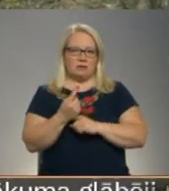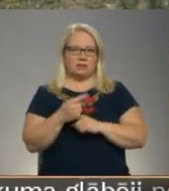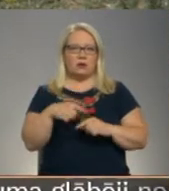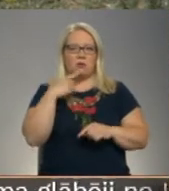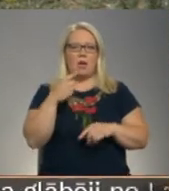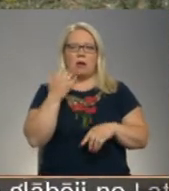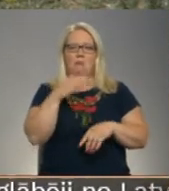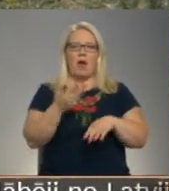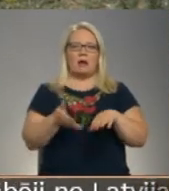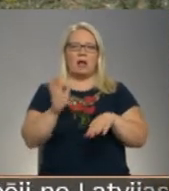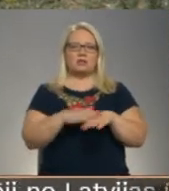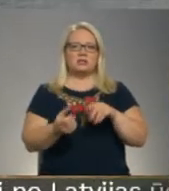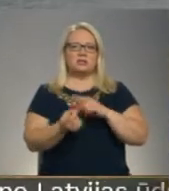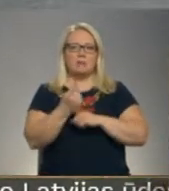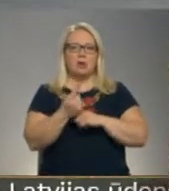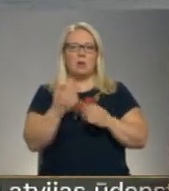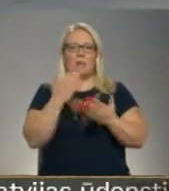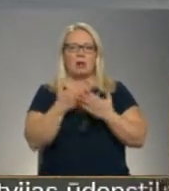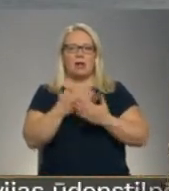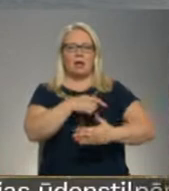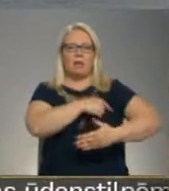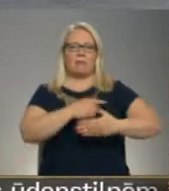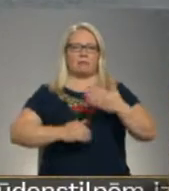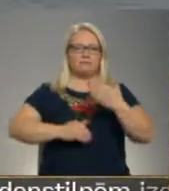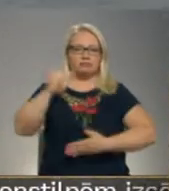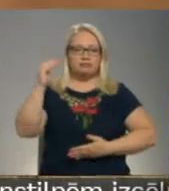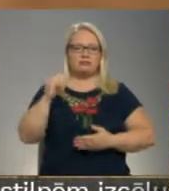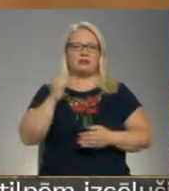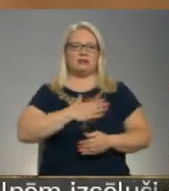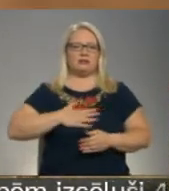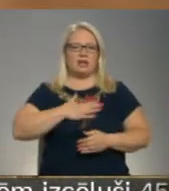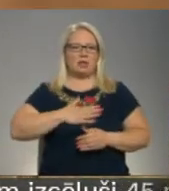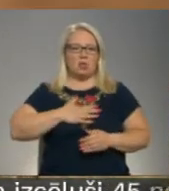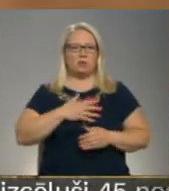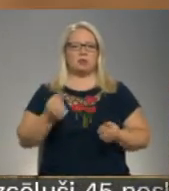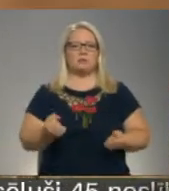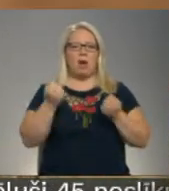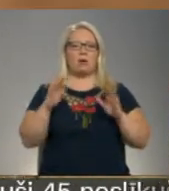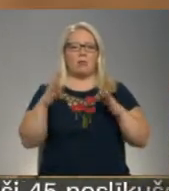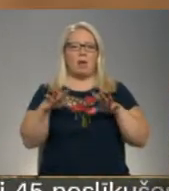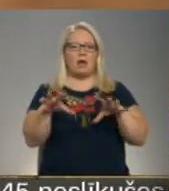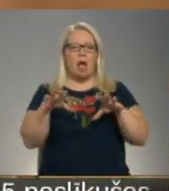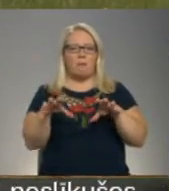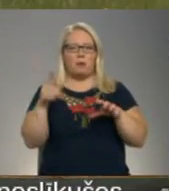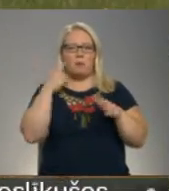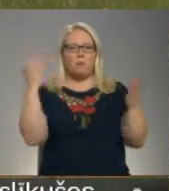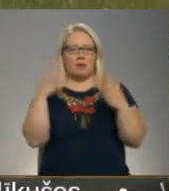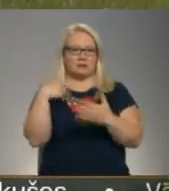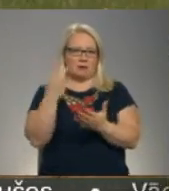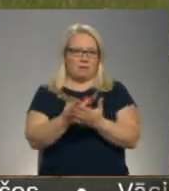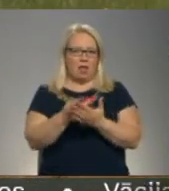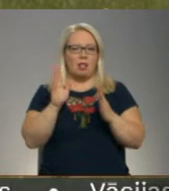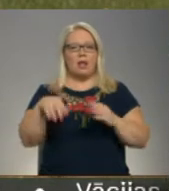Pārkaršanas simptomi izpauž kā paaugstināta ķermeņa temperatūra, arī slikta duša un smagākajos gadījumos krampji un samaņas traucējumi.